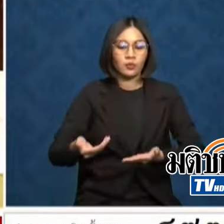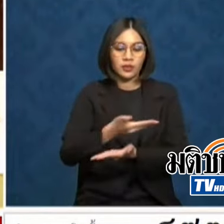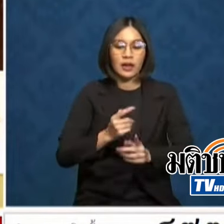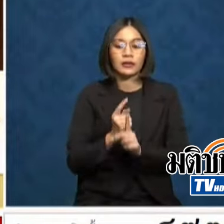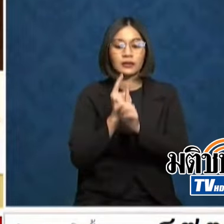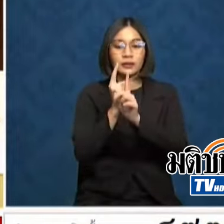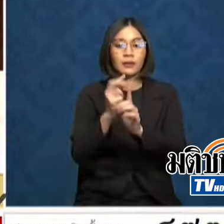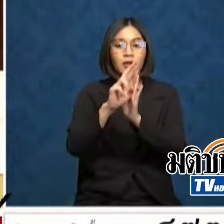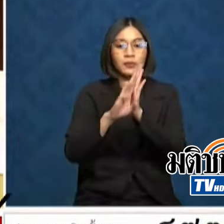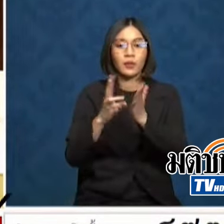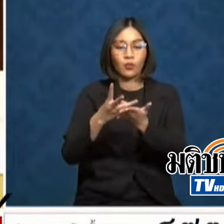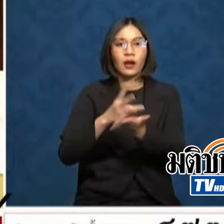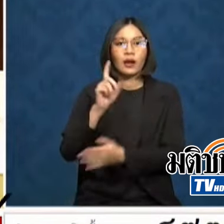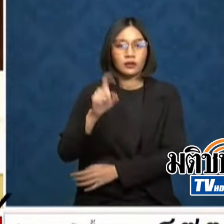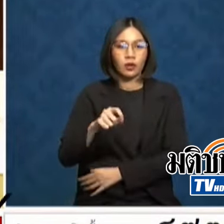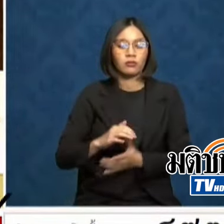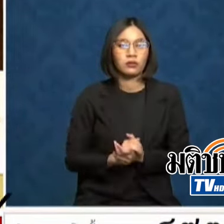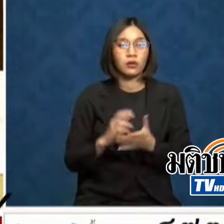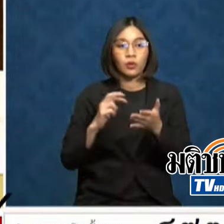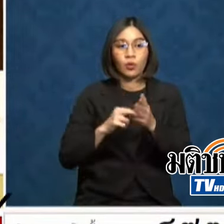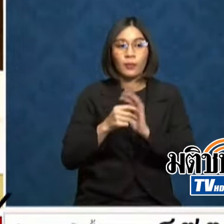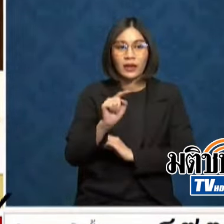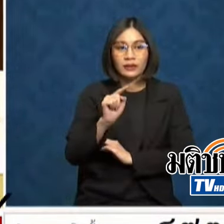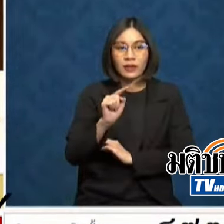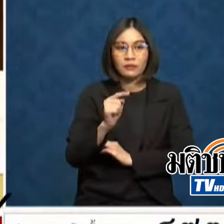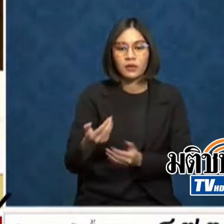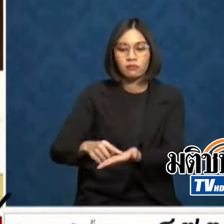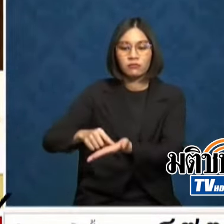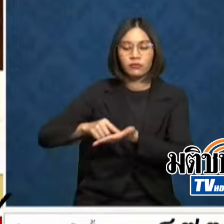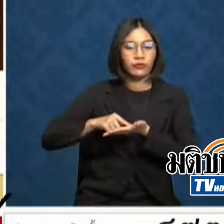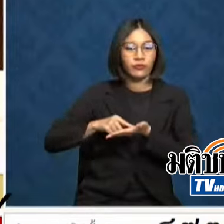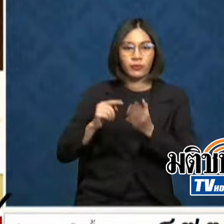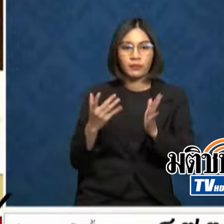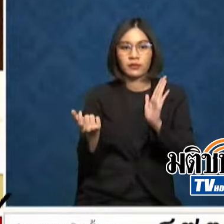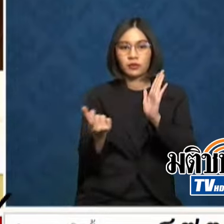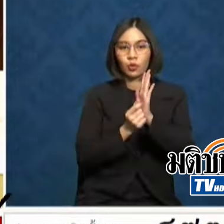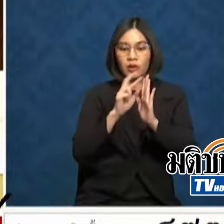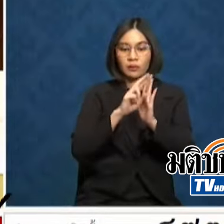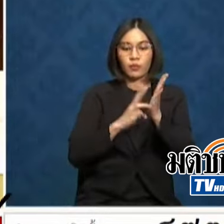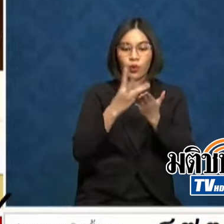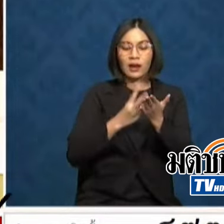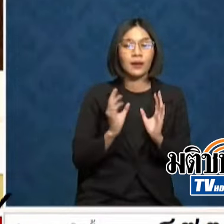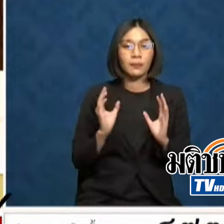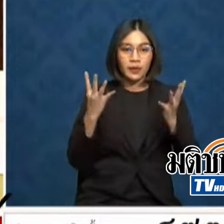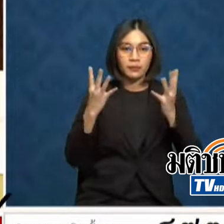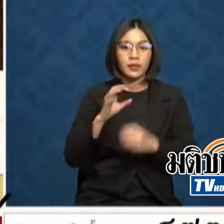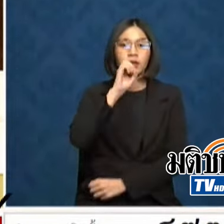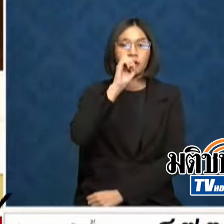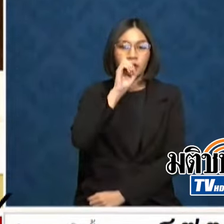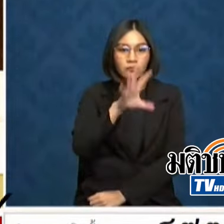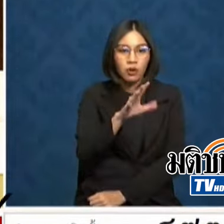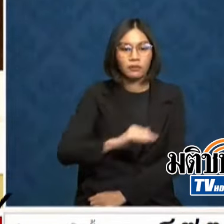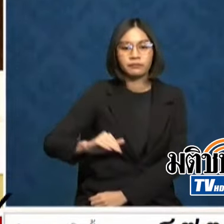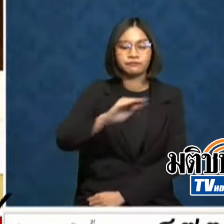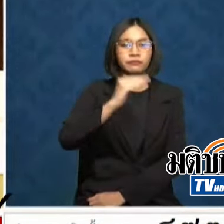ระเบียบวาระบังเอิญว่าก็ไม่มีเรื่องที่มาถึงผมเพื่อที่จะบรรจุในวาระก็จึงแจ้ง